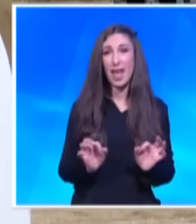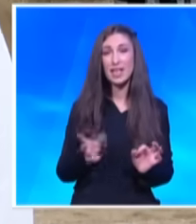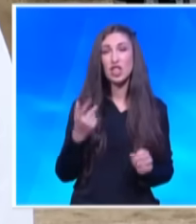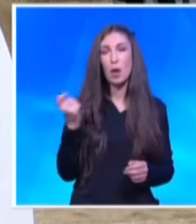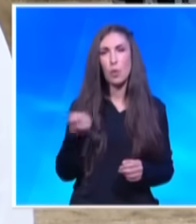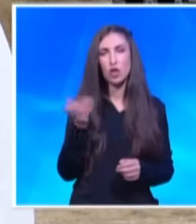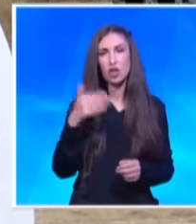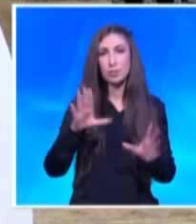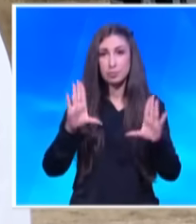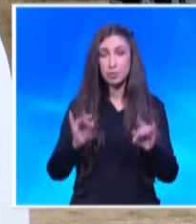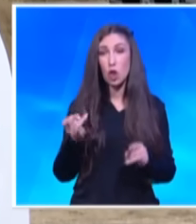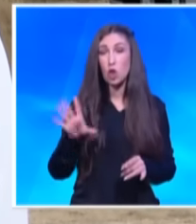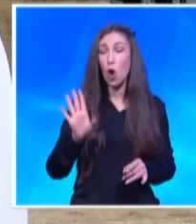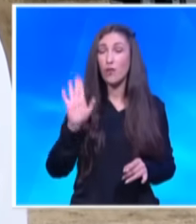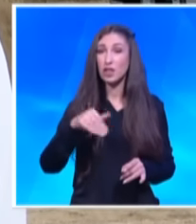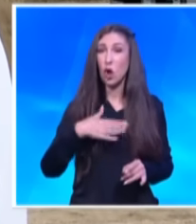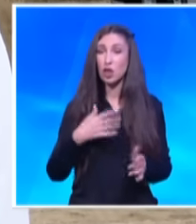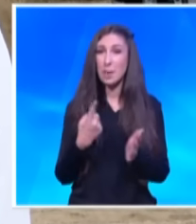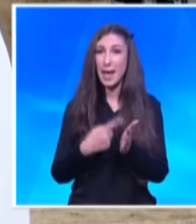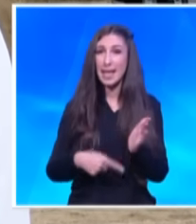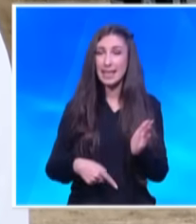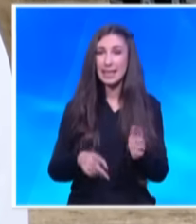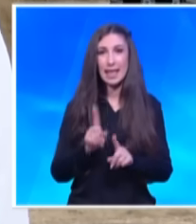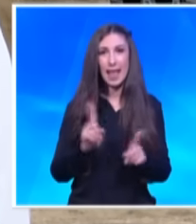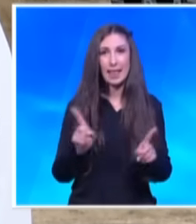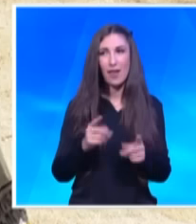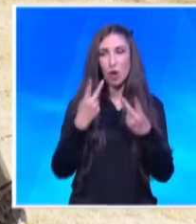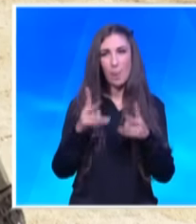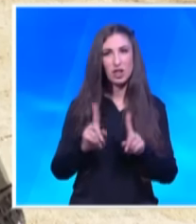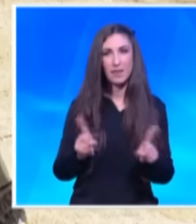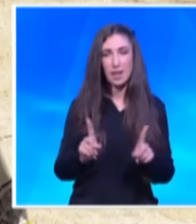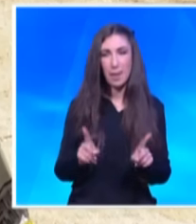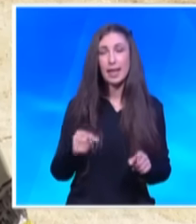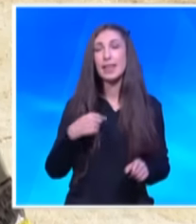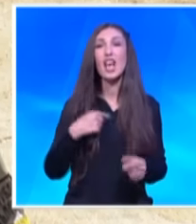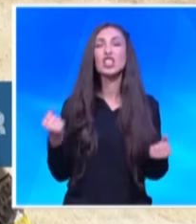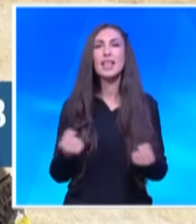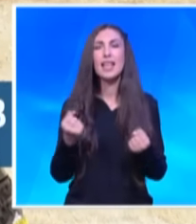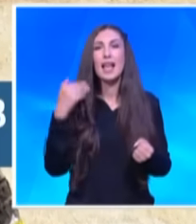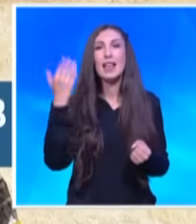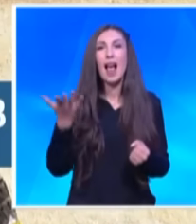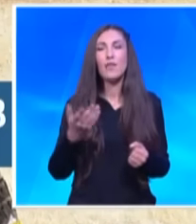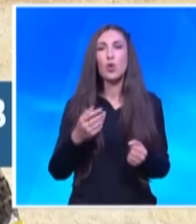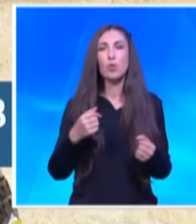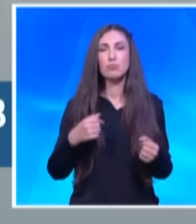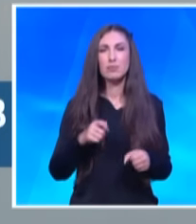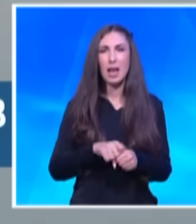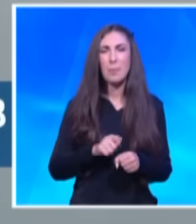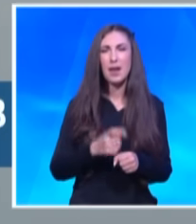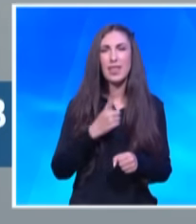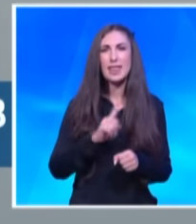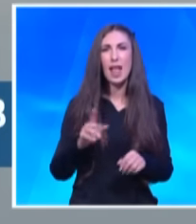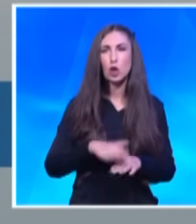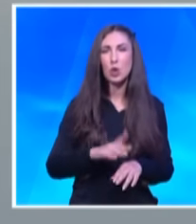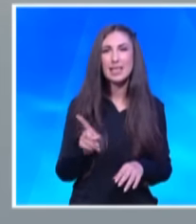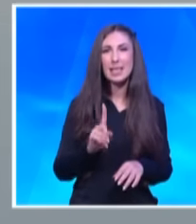ще бъде овладян, но все още риска съществува и не трябва да го пренебрегваме. Нашата дейност е главно да действаме в недостъпните